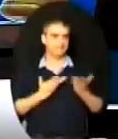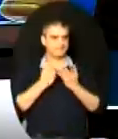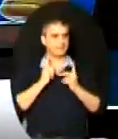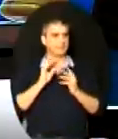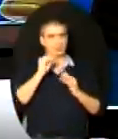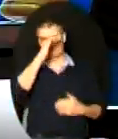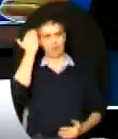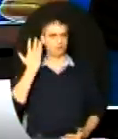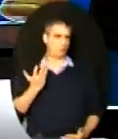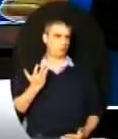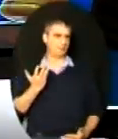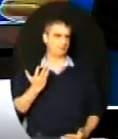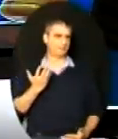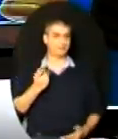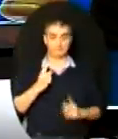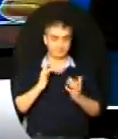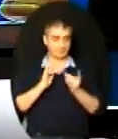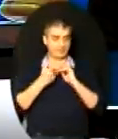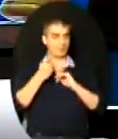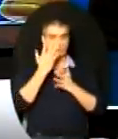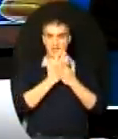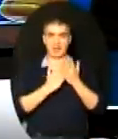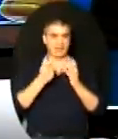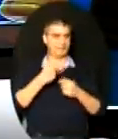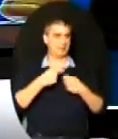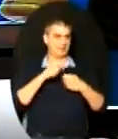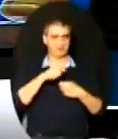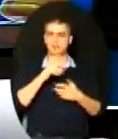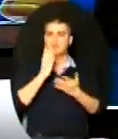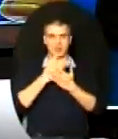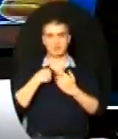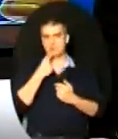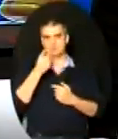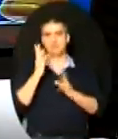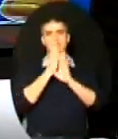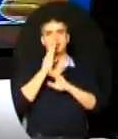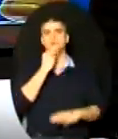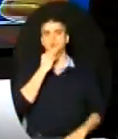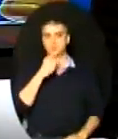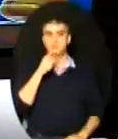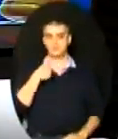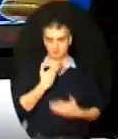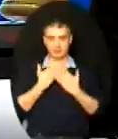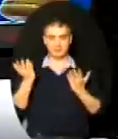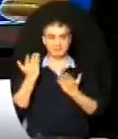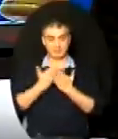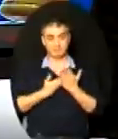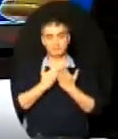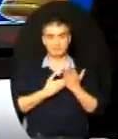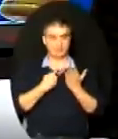להיות חמורה. בניגוד לחלק מנבחרי הציבור, לחלק מהמיטה, אני כן מגדירה את זה כטרור יהודי. אני נחשפתי